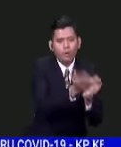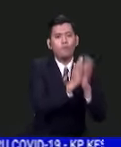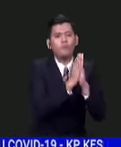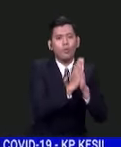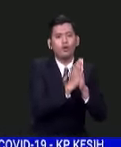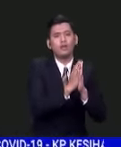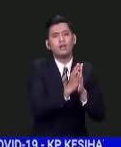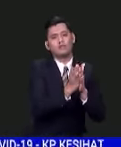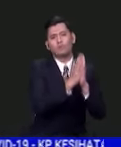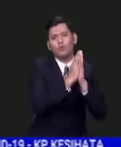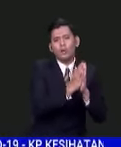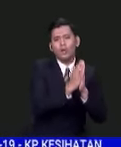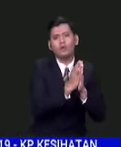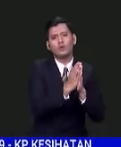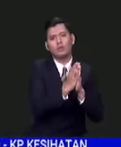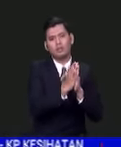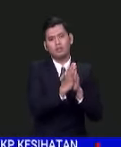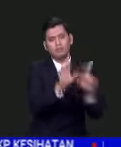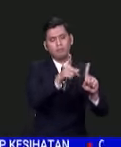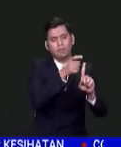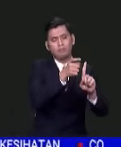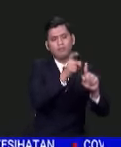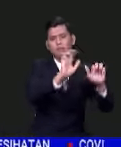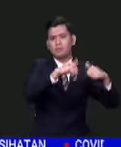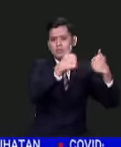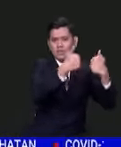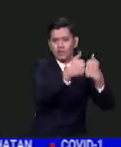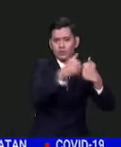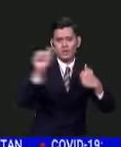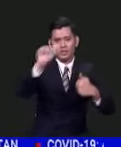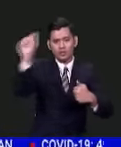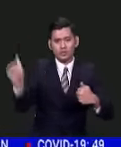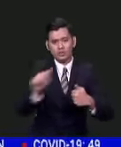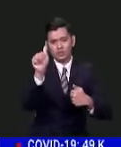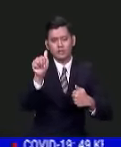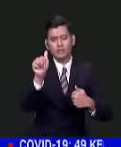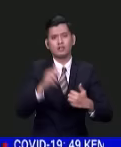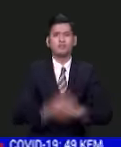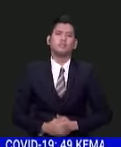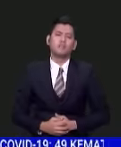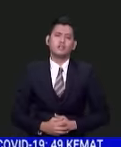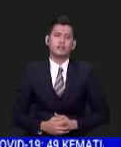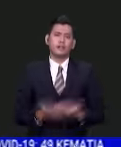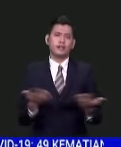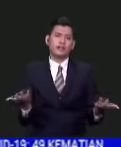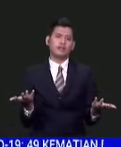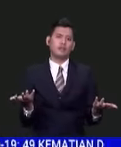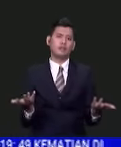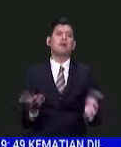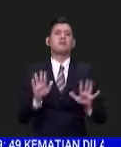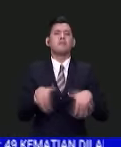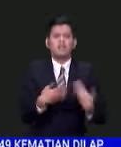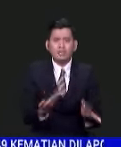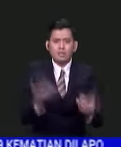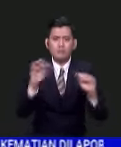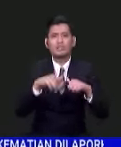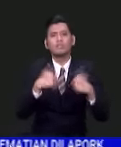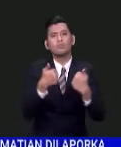hari. Sudah berjalan 14 hari itu. Jangan layan sangatlah EGM ini. Tak ada kesan apa-apa pun.